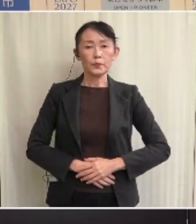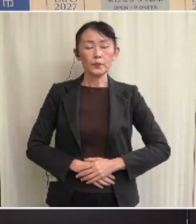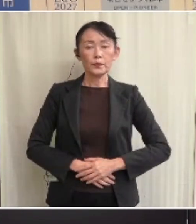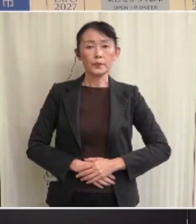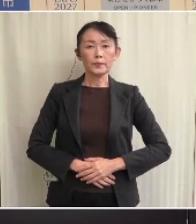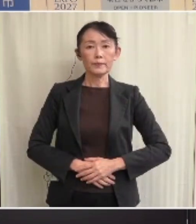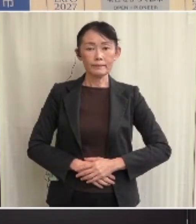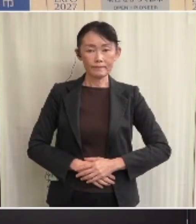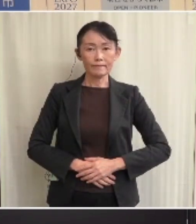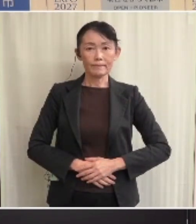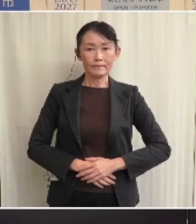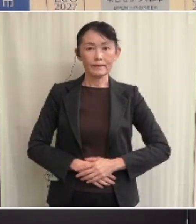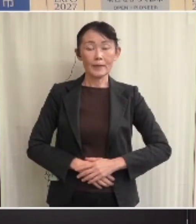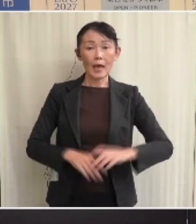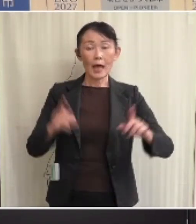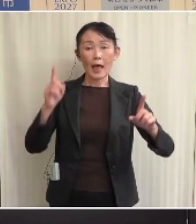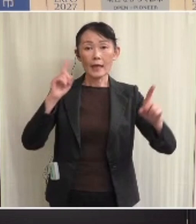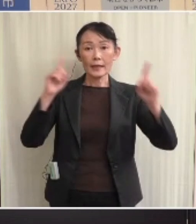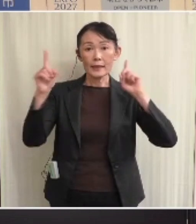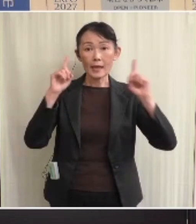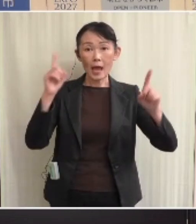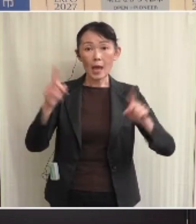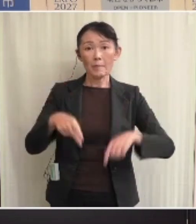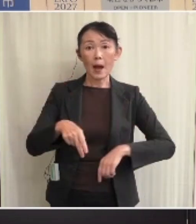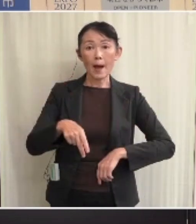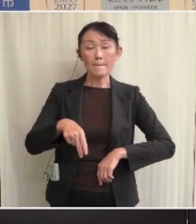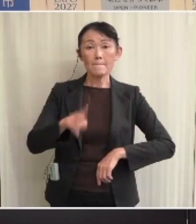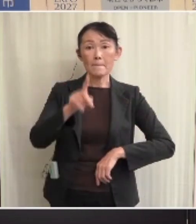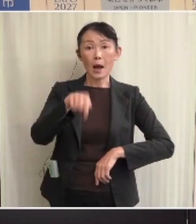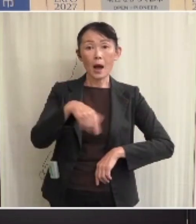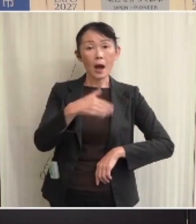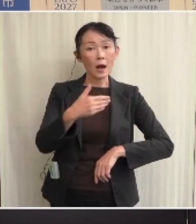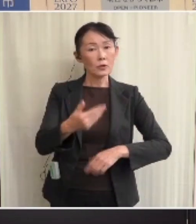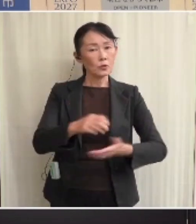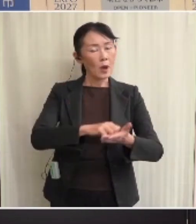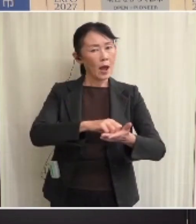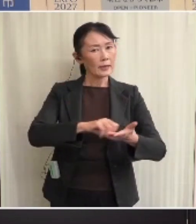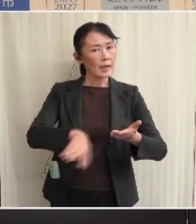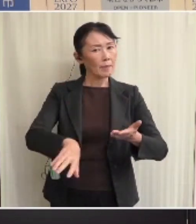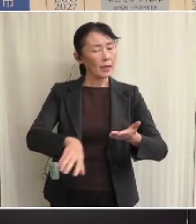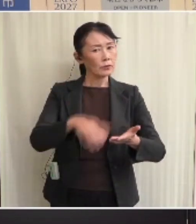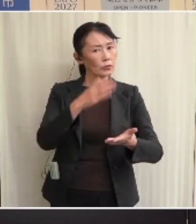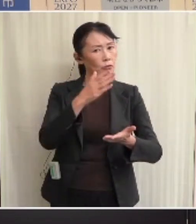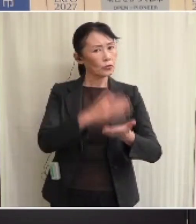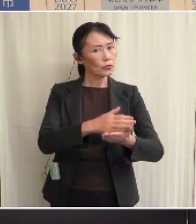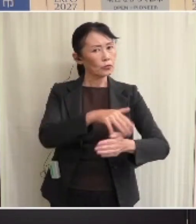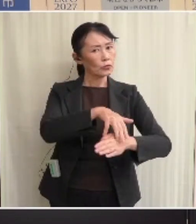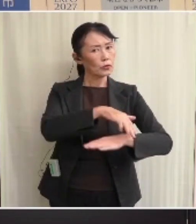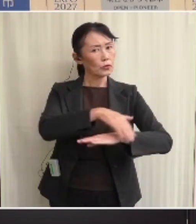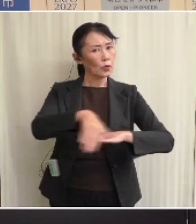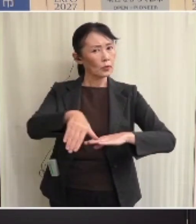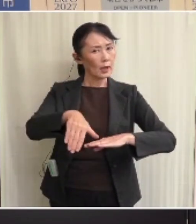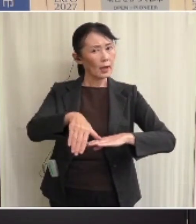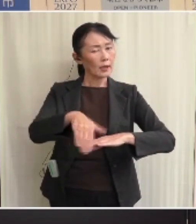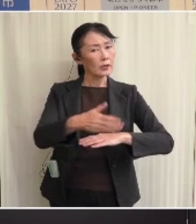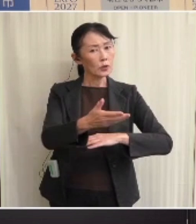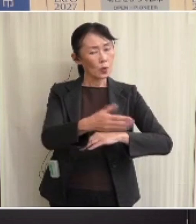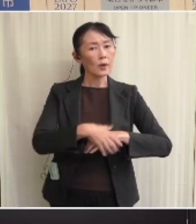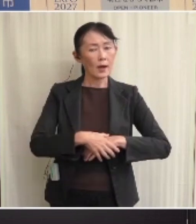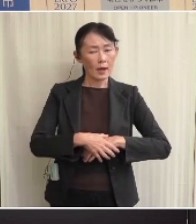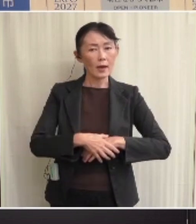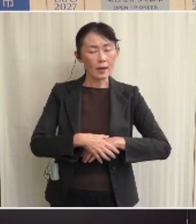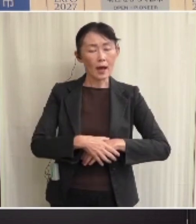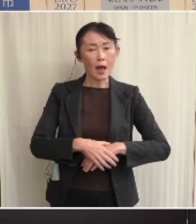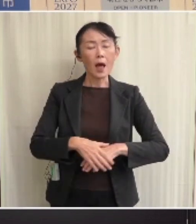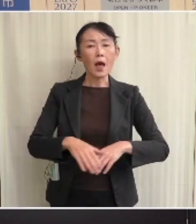、テーマパークは撤回する可能性もあり得るということ。 テーマパークについては常にご報告している通りです。 は